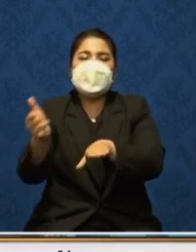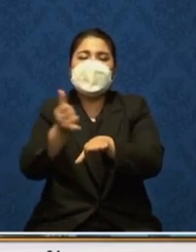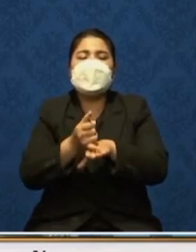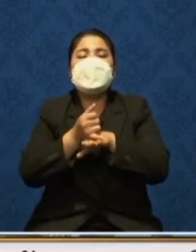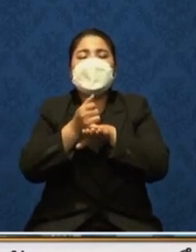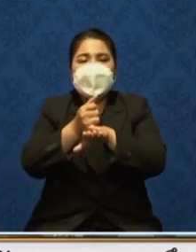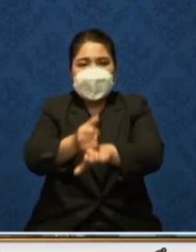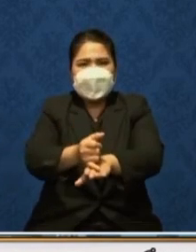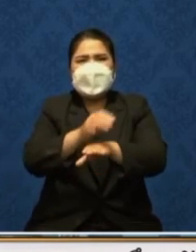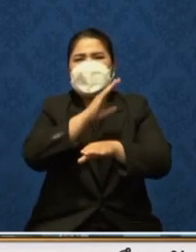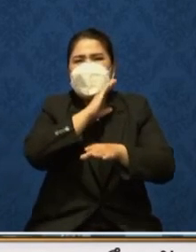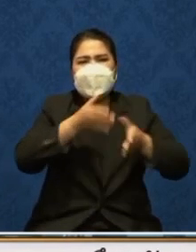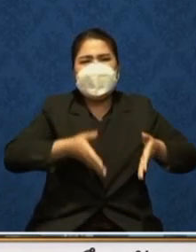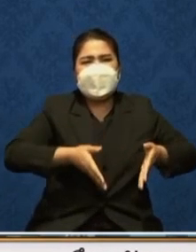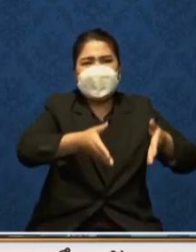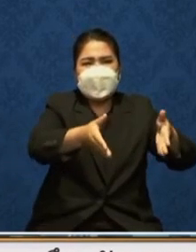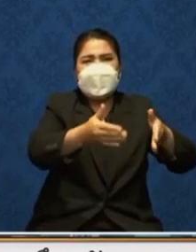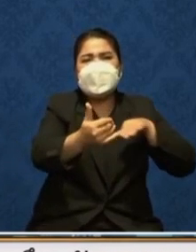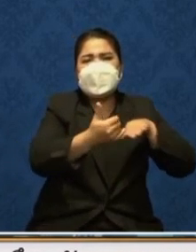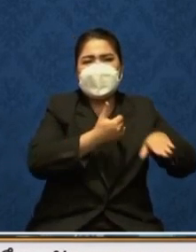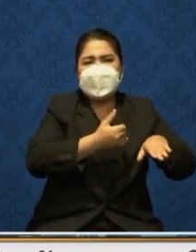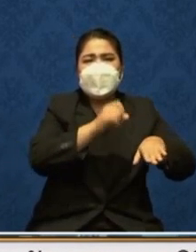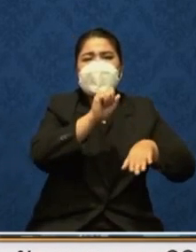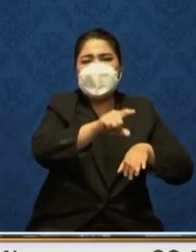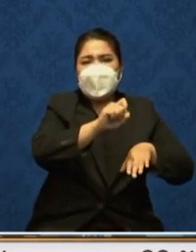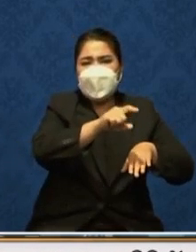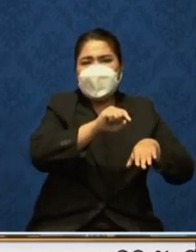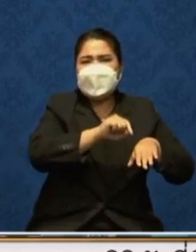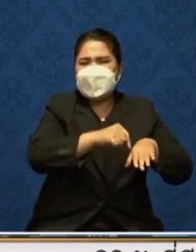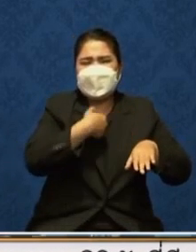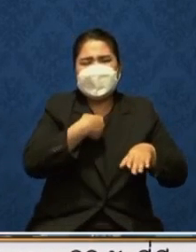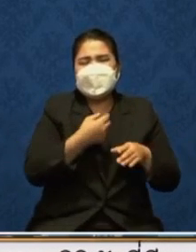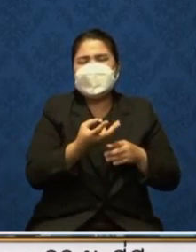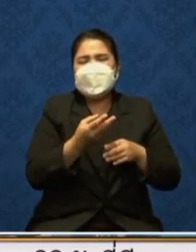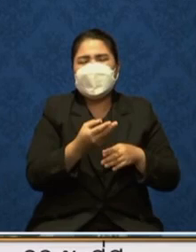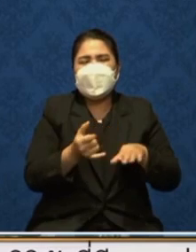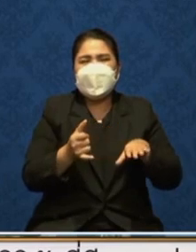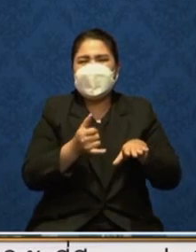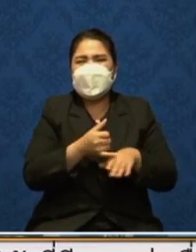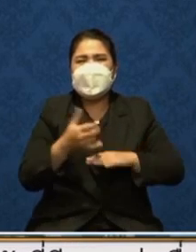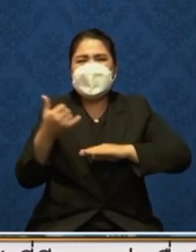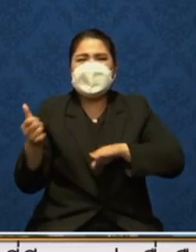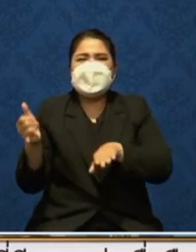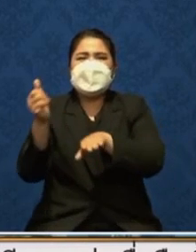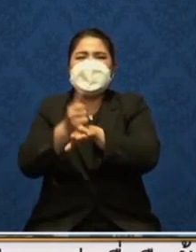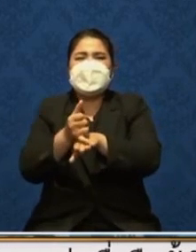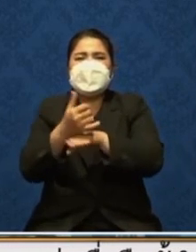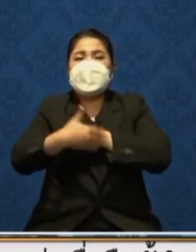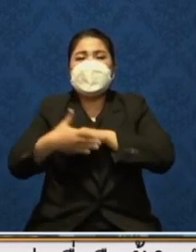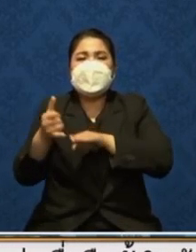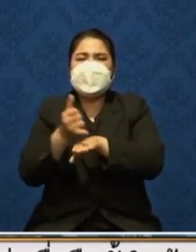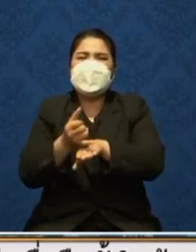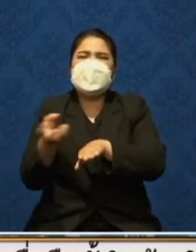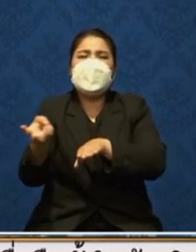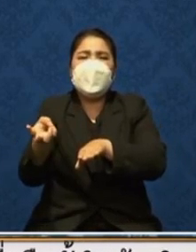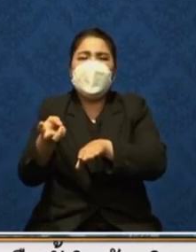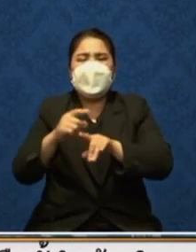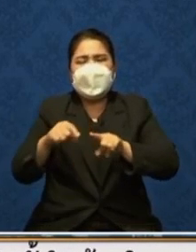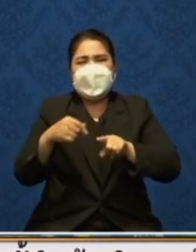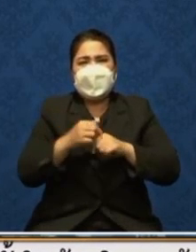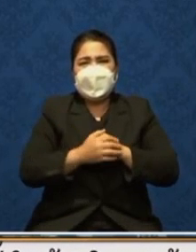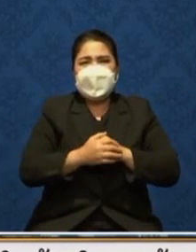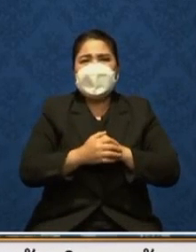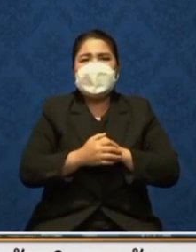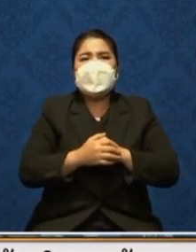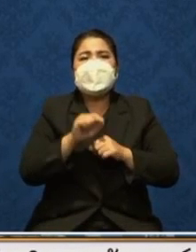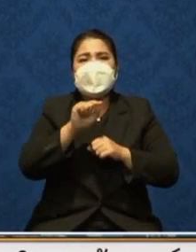Fraktion t. ทำ Motorway มาแ่งคนกจะใช้รางน้อยมาก vin. ทต้คิดครัแลวหยุดมอ Kenyaoสาร์ด้ๆๆาได้แล้ว ควร